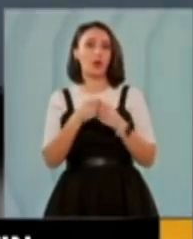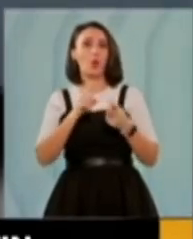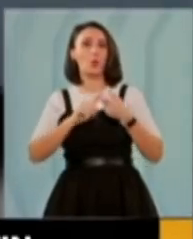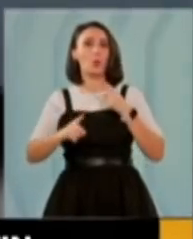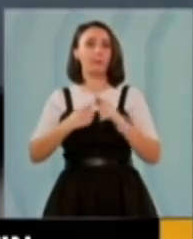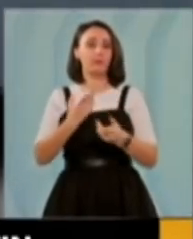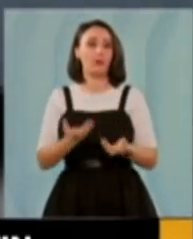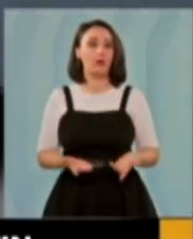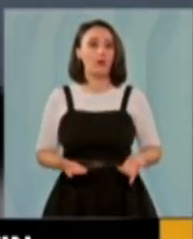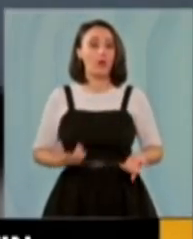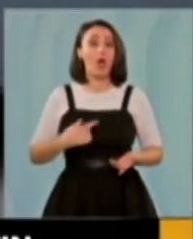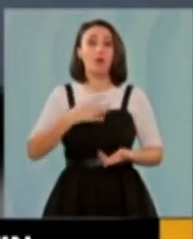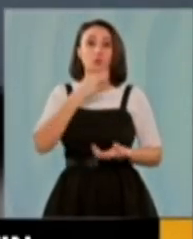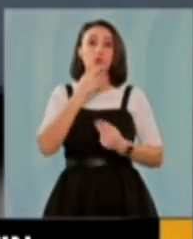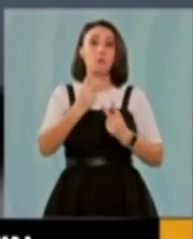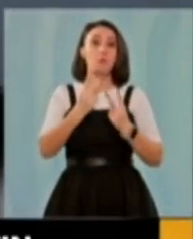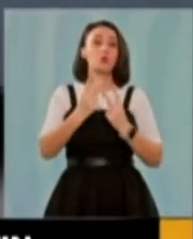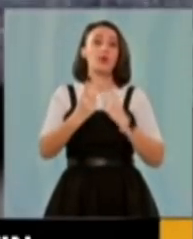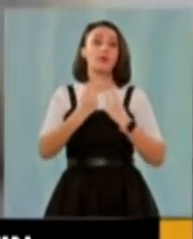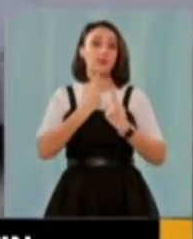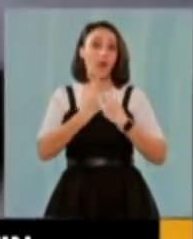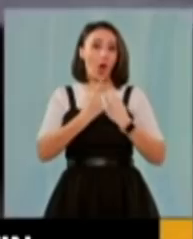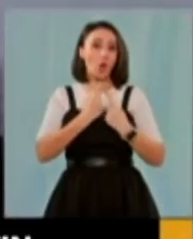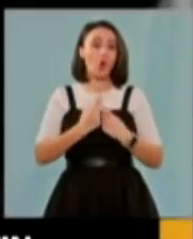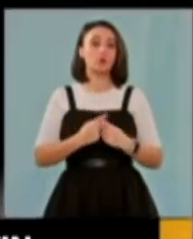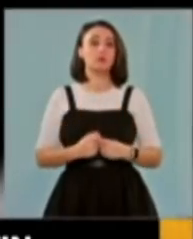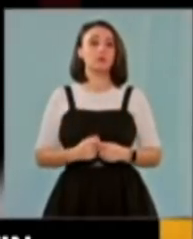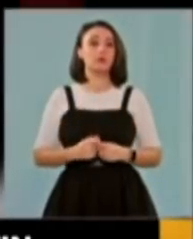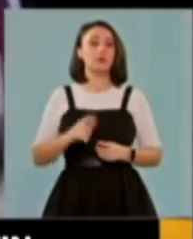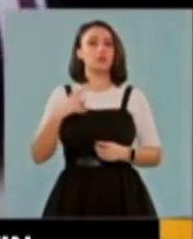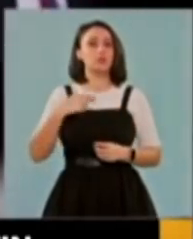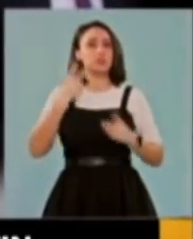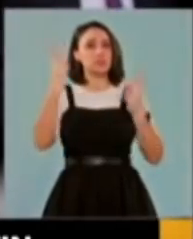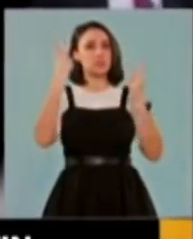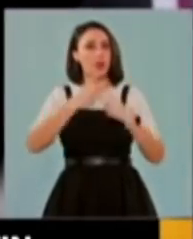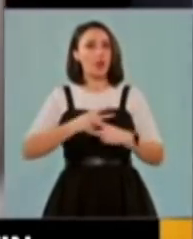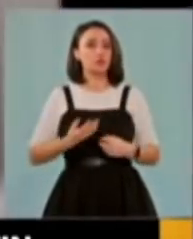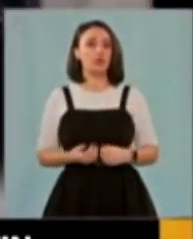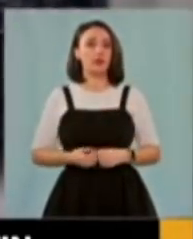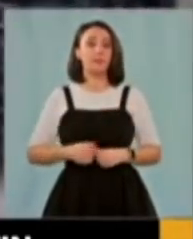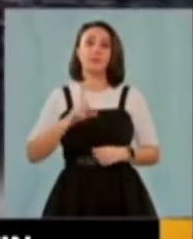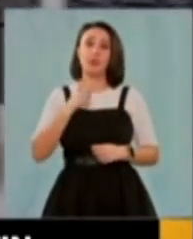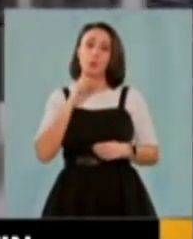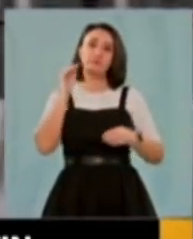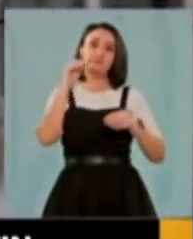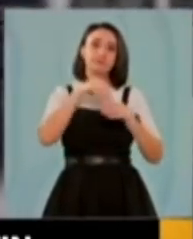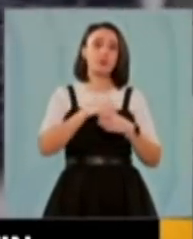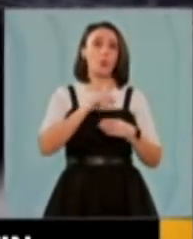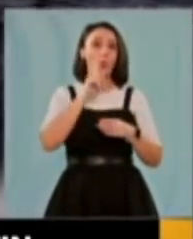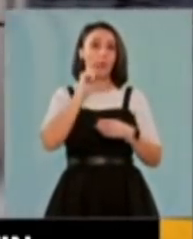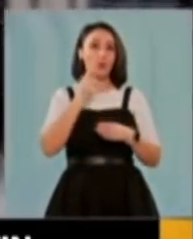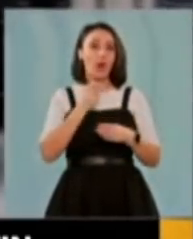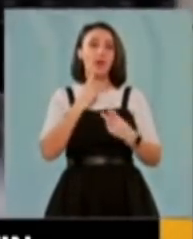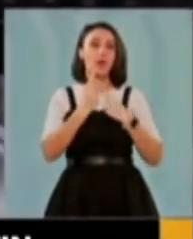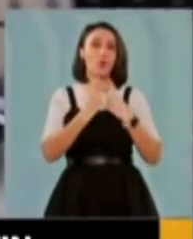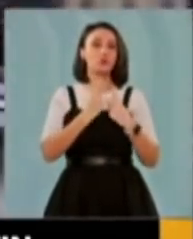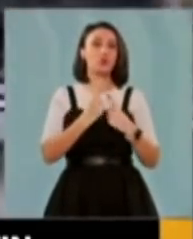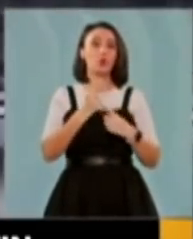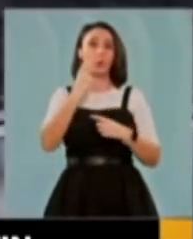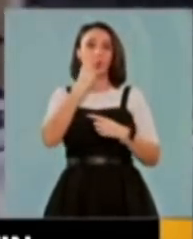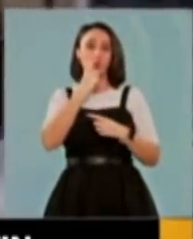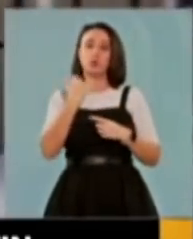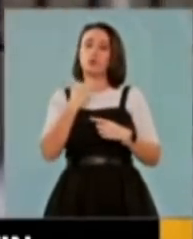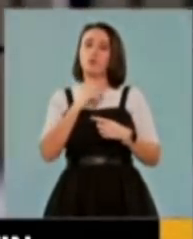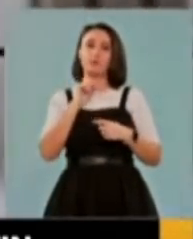subliniat importanța dialogului și diplomației dar și necesitatea includerii Ucrainei în negocieri Și totuși rușii nu au părut prea convinși de